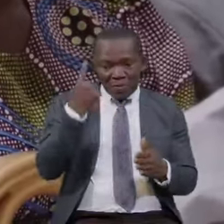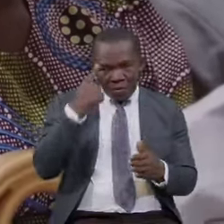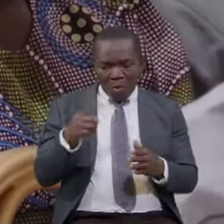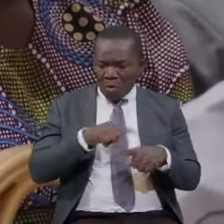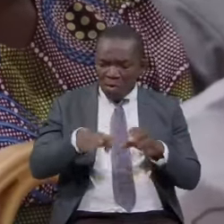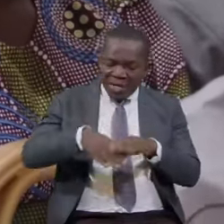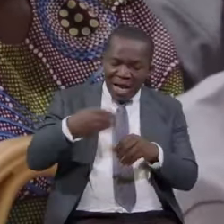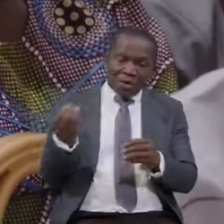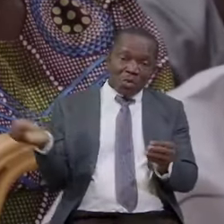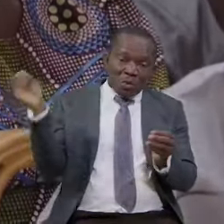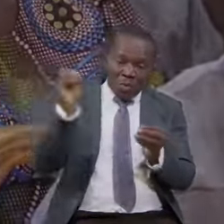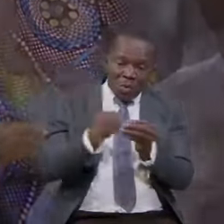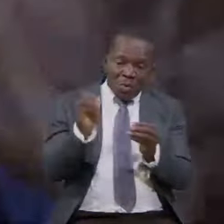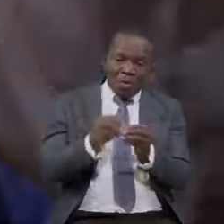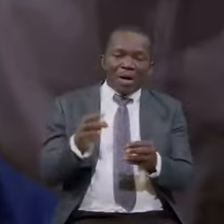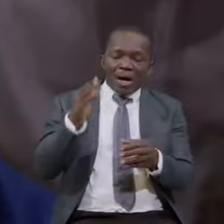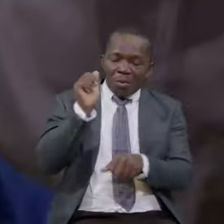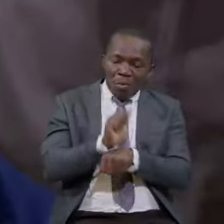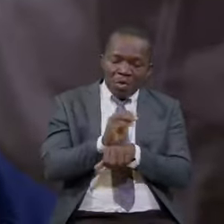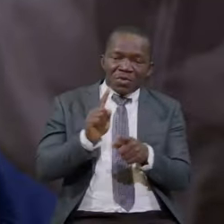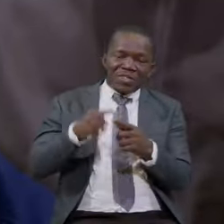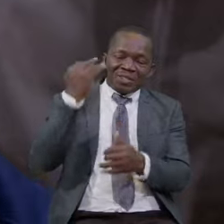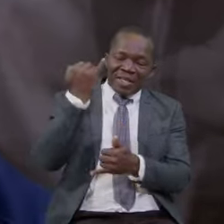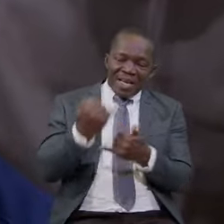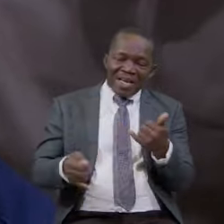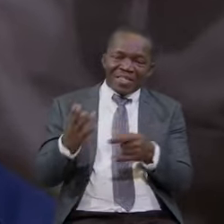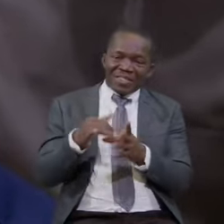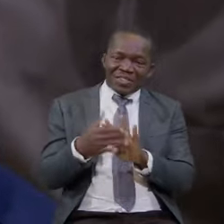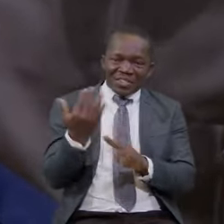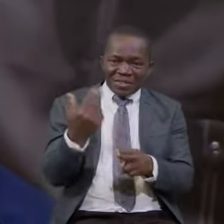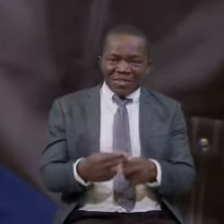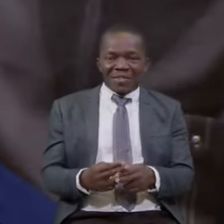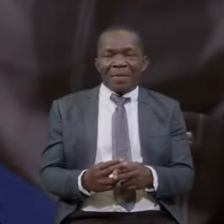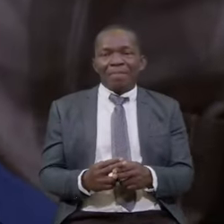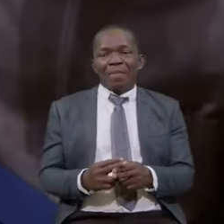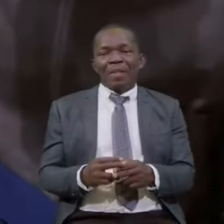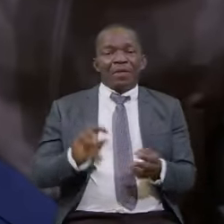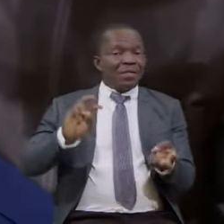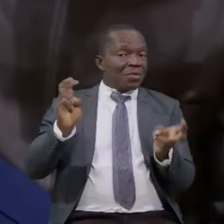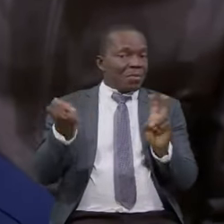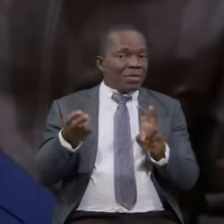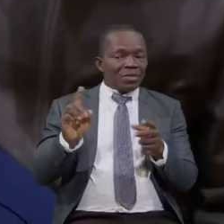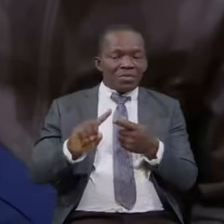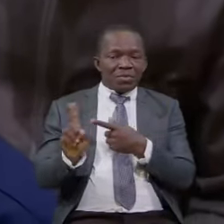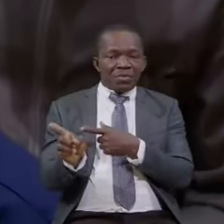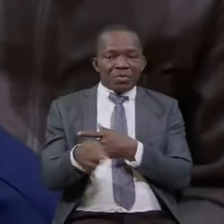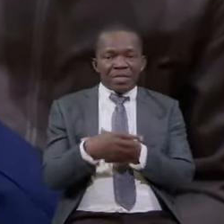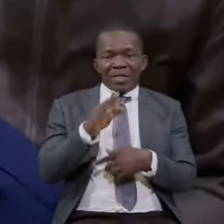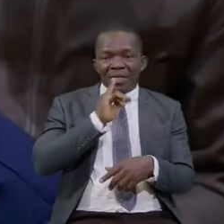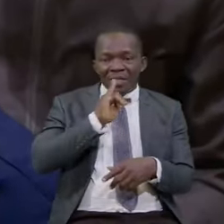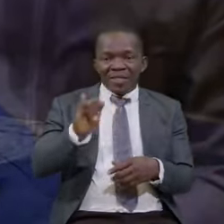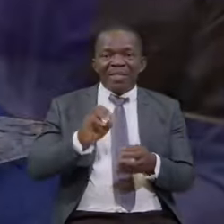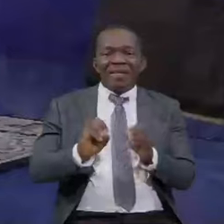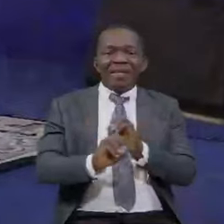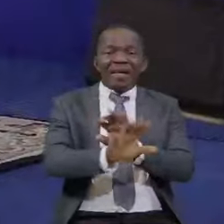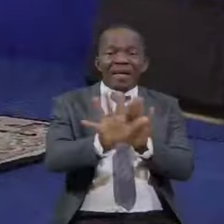jusqu'à la fin au nom de Jésus le thème de ce matin c'est le mandat